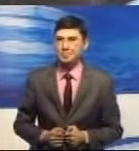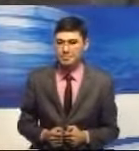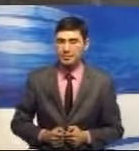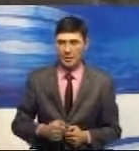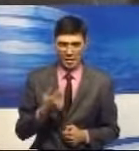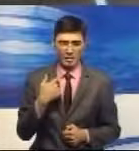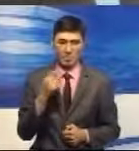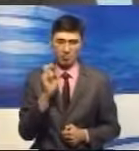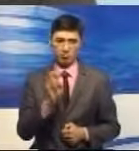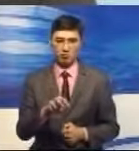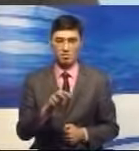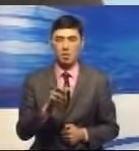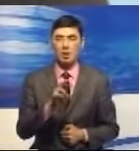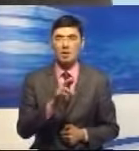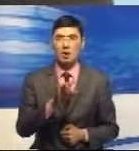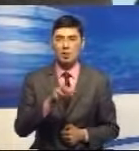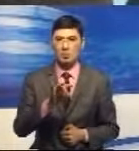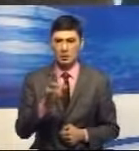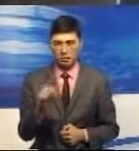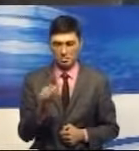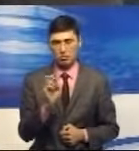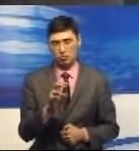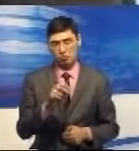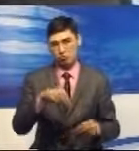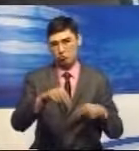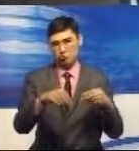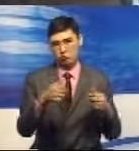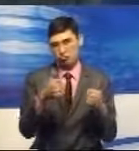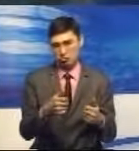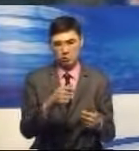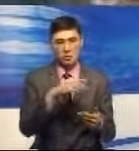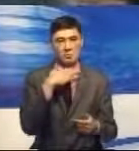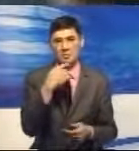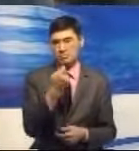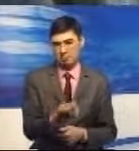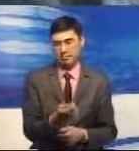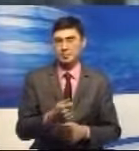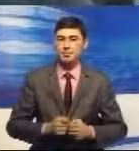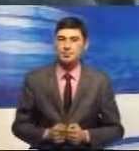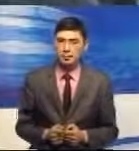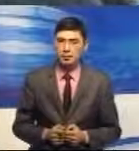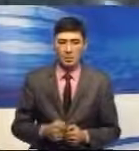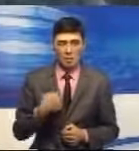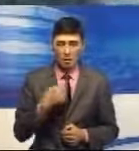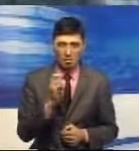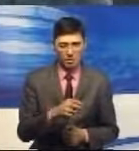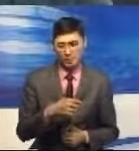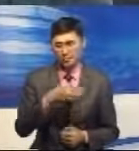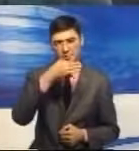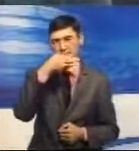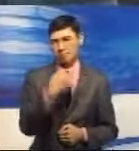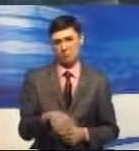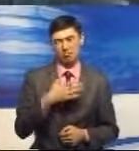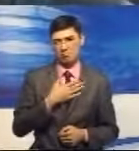келем. Жәрмекеге көңіліміз толады, жақсы. Еттер арза. Көңілім толған жоқ, өйткені ярмаркада айтқан сан еттерінің